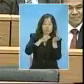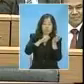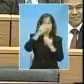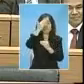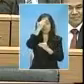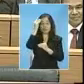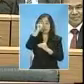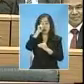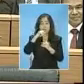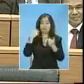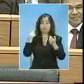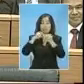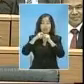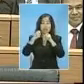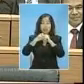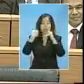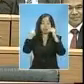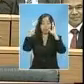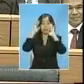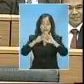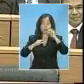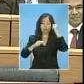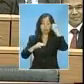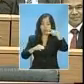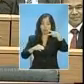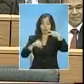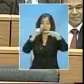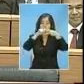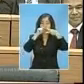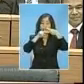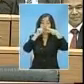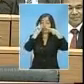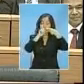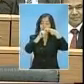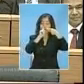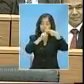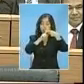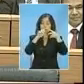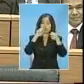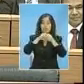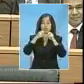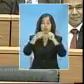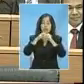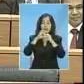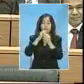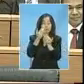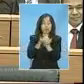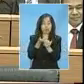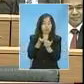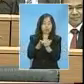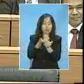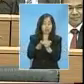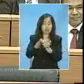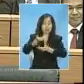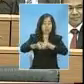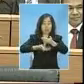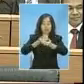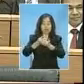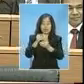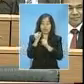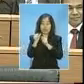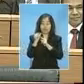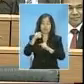นั้นด้วยปัญหา 2ประการประการที่ 1คือปัญหาเรื่องจากราคาของชิ